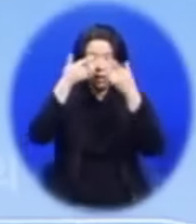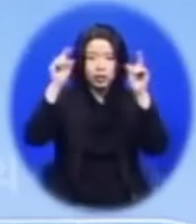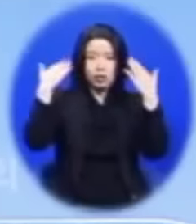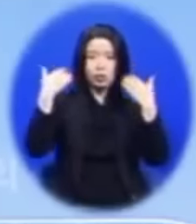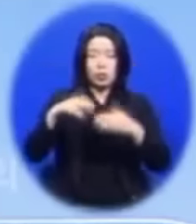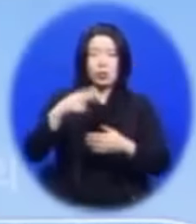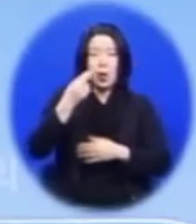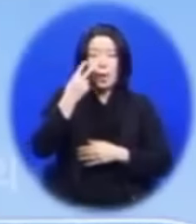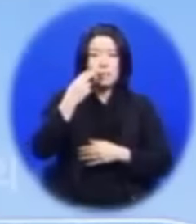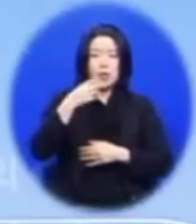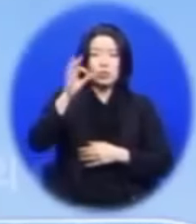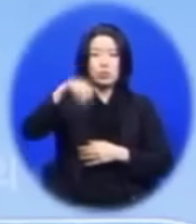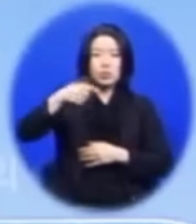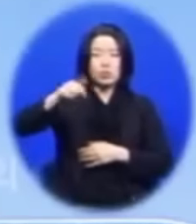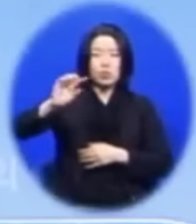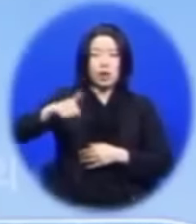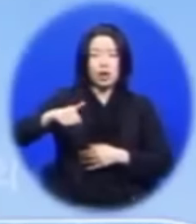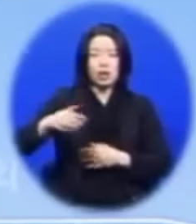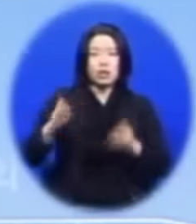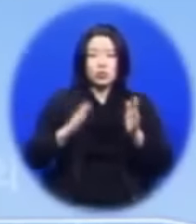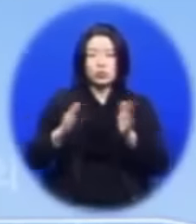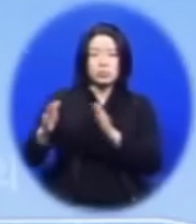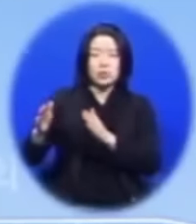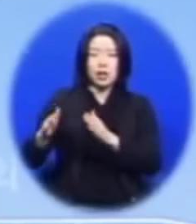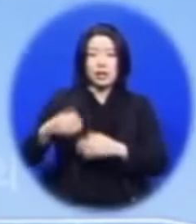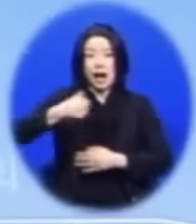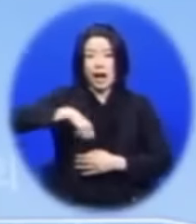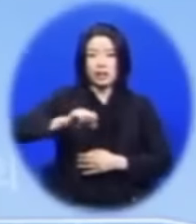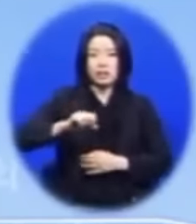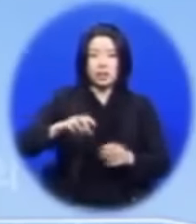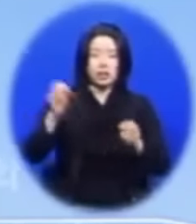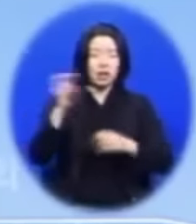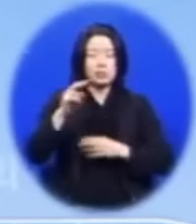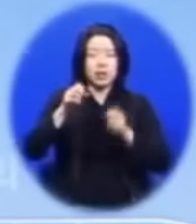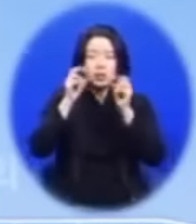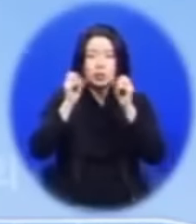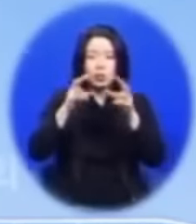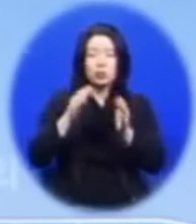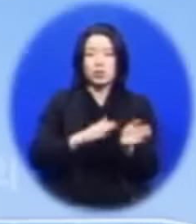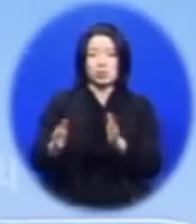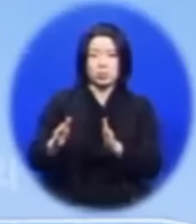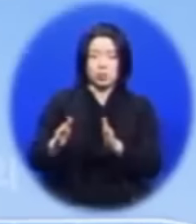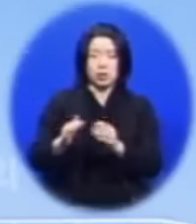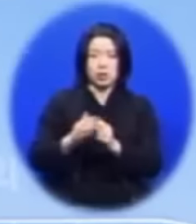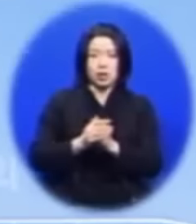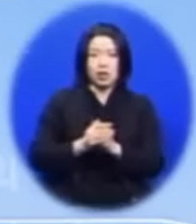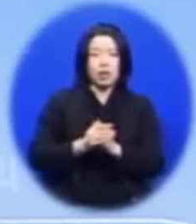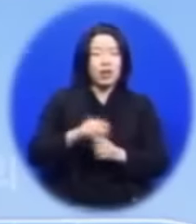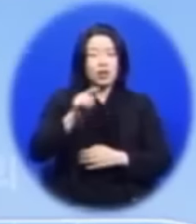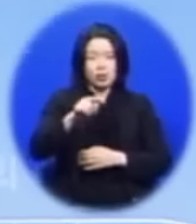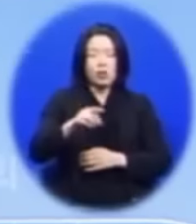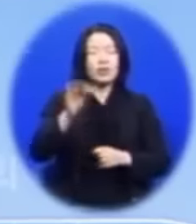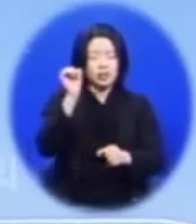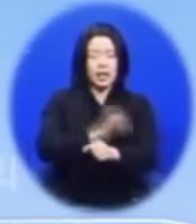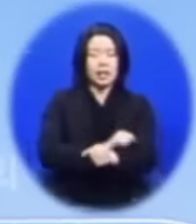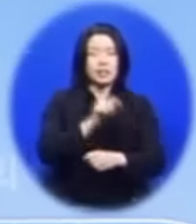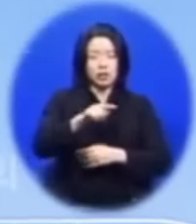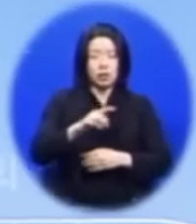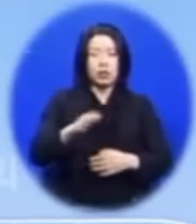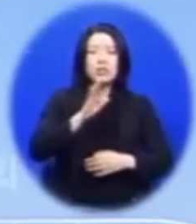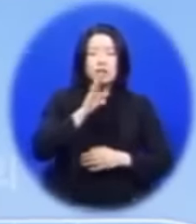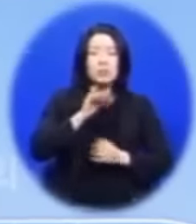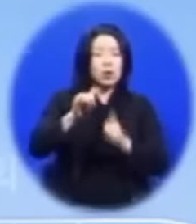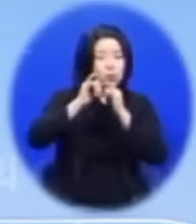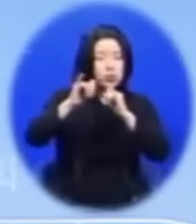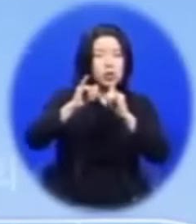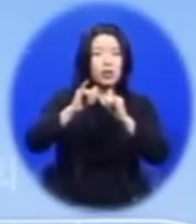유학을 준비하고 있는 아이가 선교사 가겠다는 거 잘했다 너 그렇게 해 주기를 바랬어 너 정말 훌륭하구나